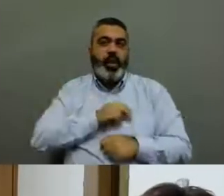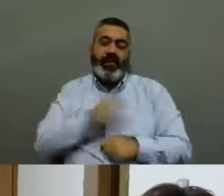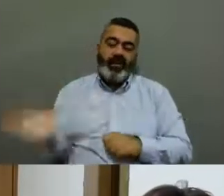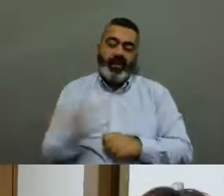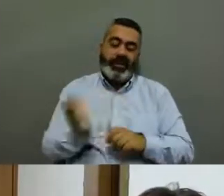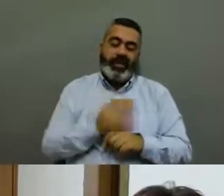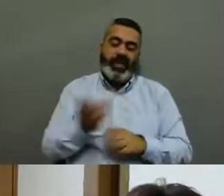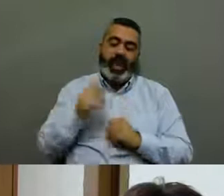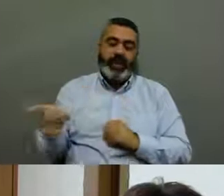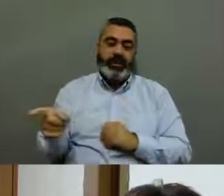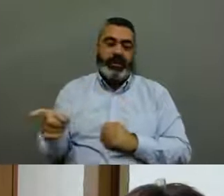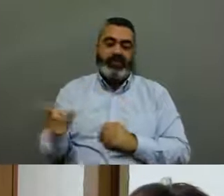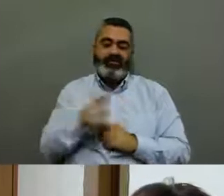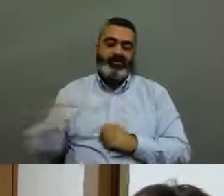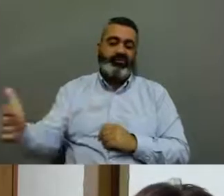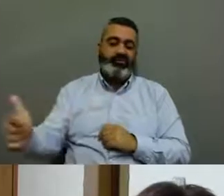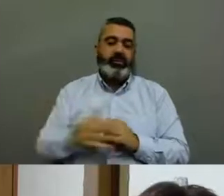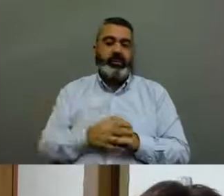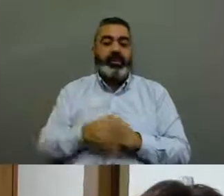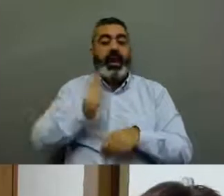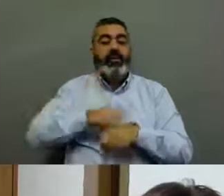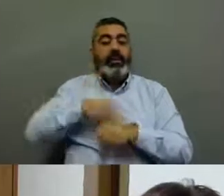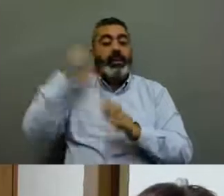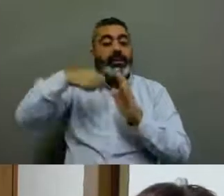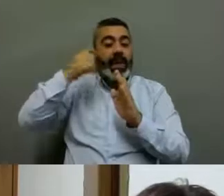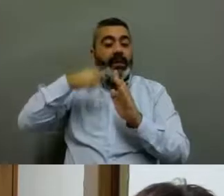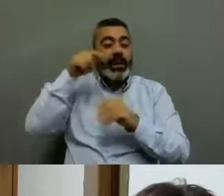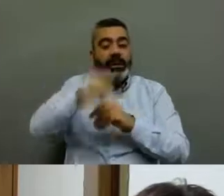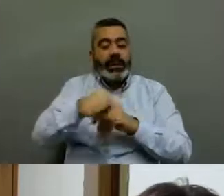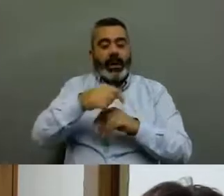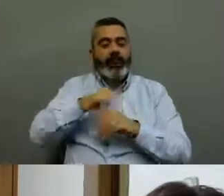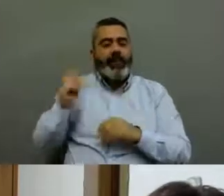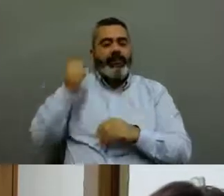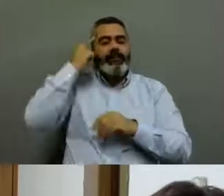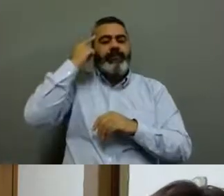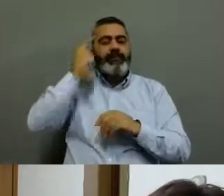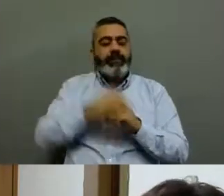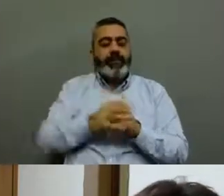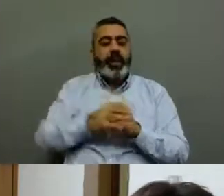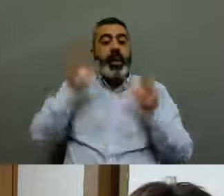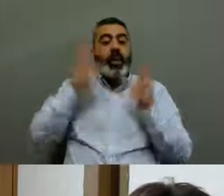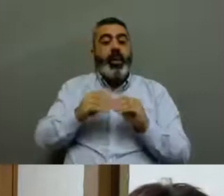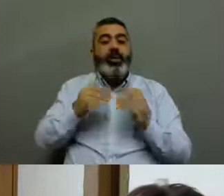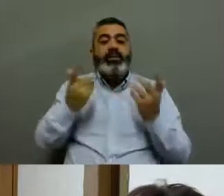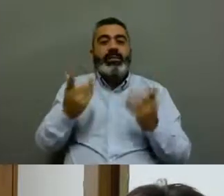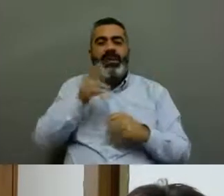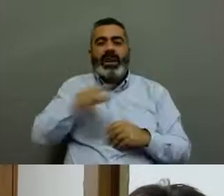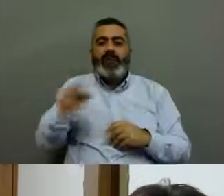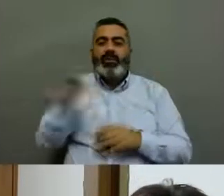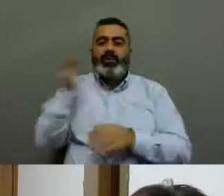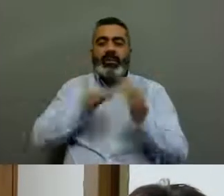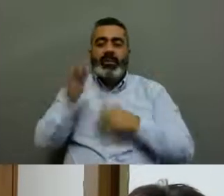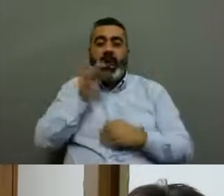την ταινία ότι αυτό που είχε πει κάποτε ένας συνάδελφος ο Μάκιντος, ότι τελικά το προνόμιο είναι